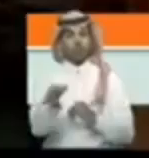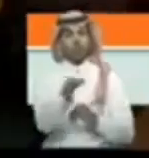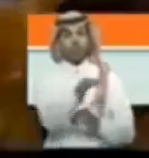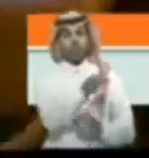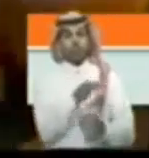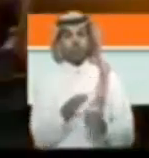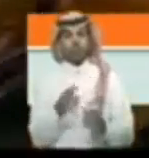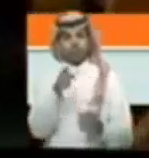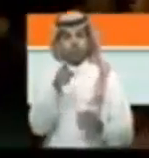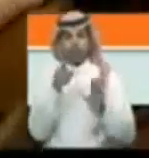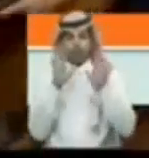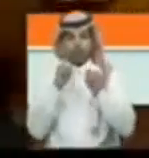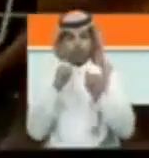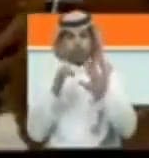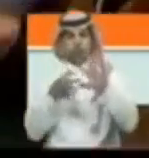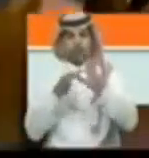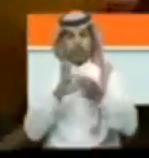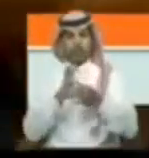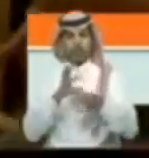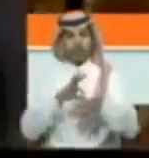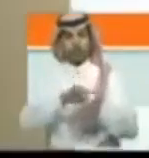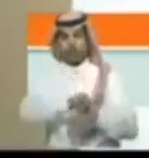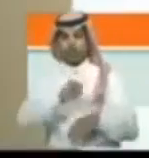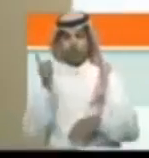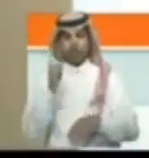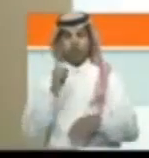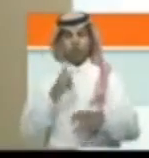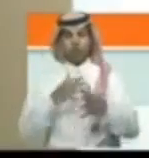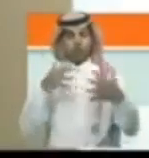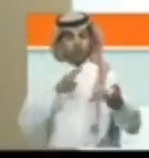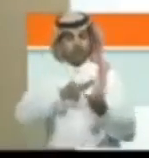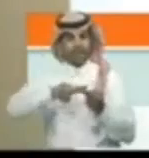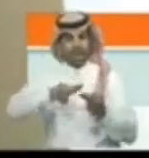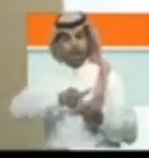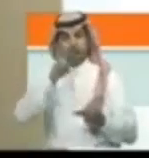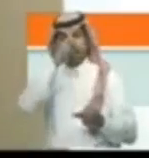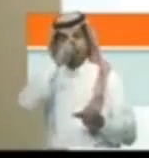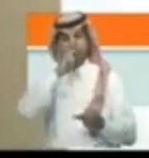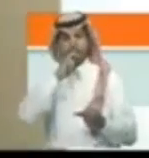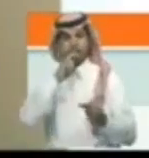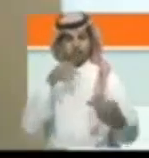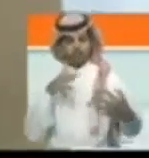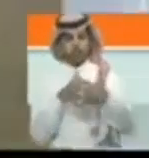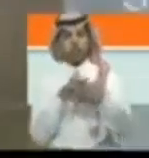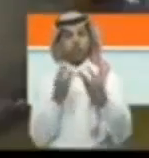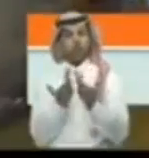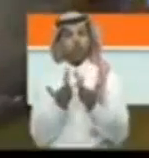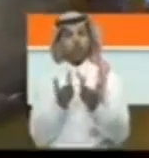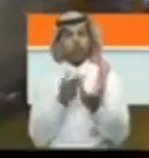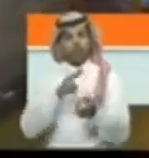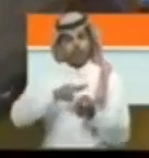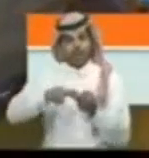التعدد، مشيرا إلى أنه لا خيار للبشرية لتحقيق وئامها وسلامها إلا باستيعابها التام